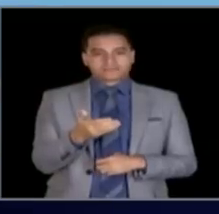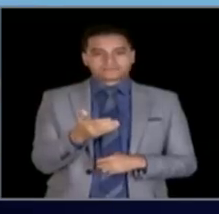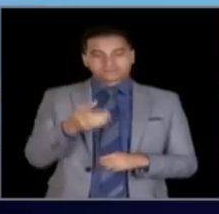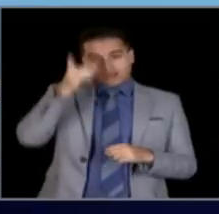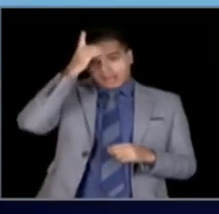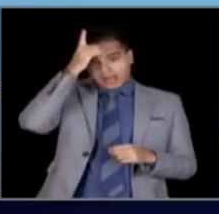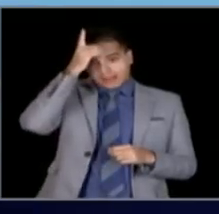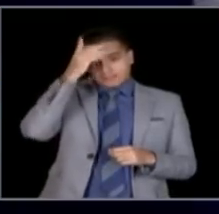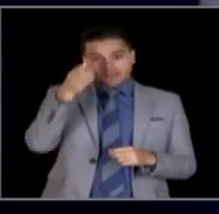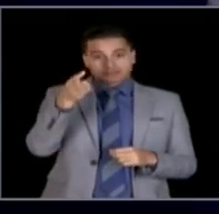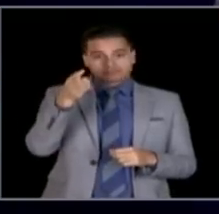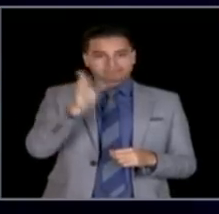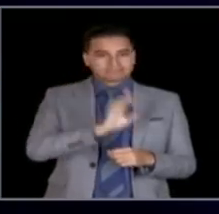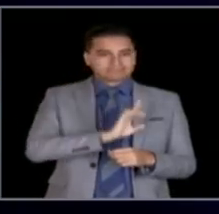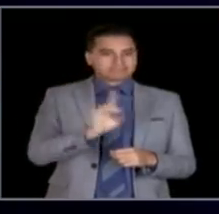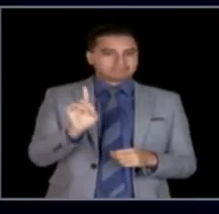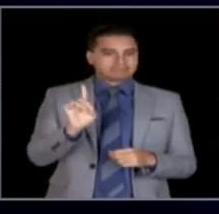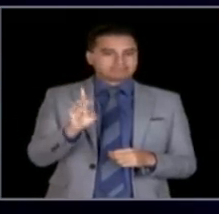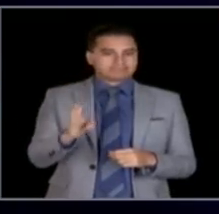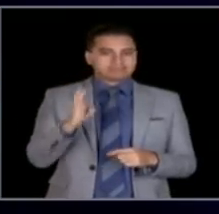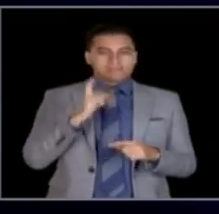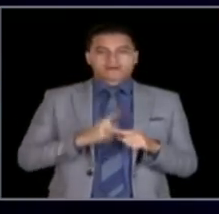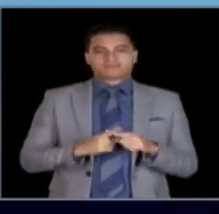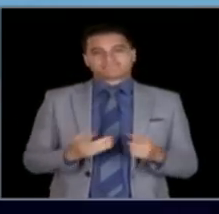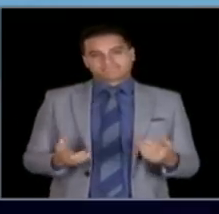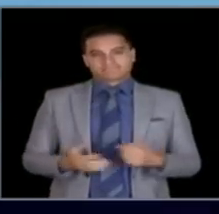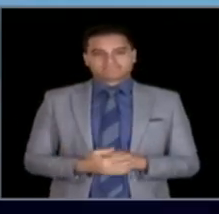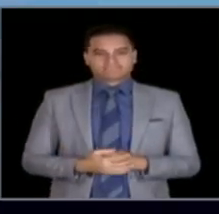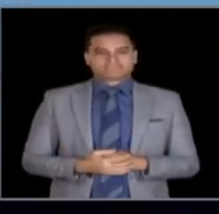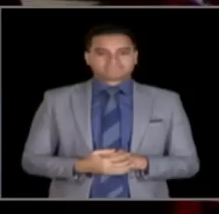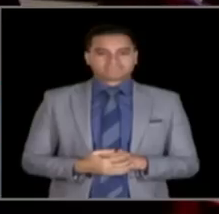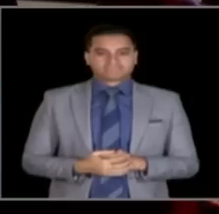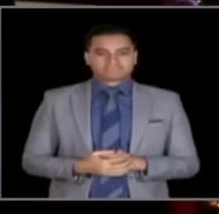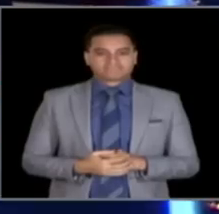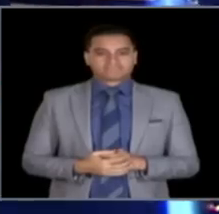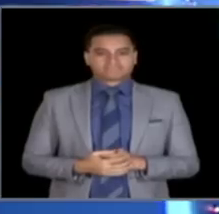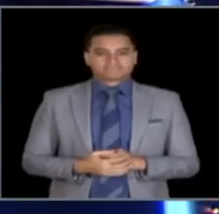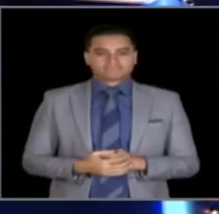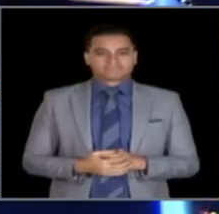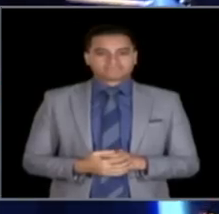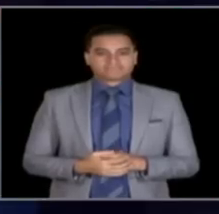ألمانيا. ألمانيا إجابة خاطئة.